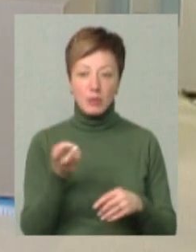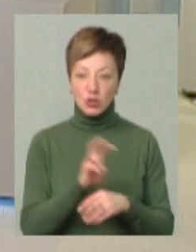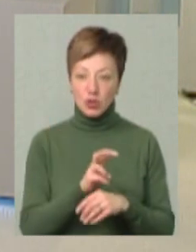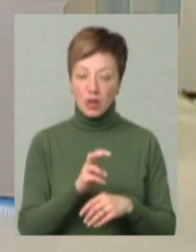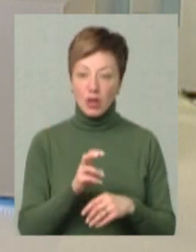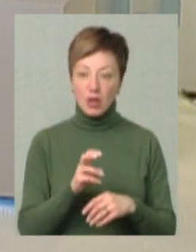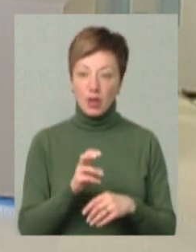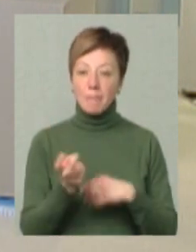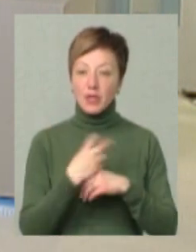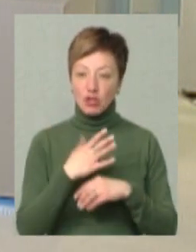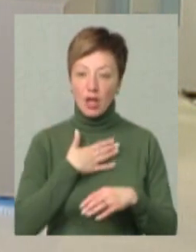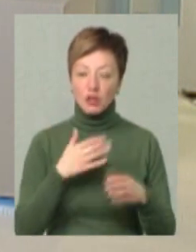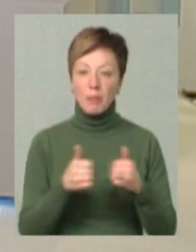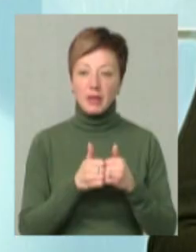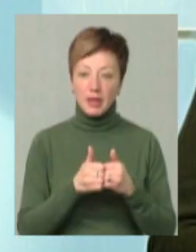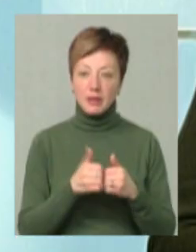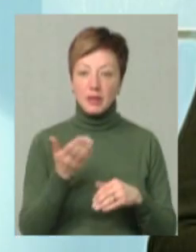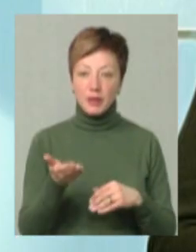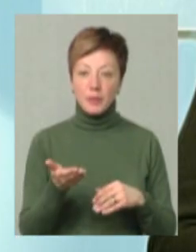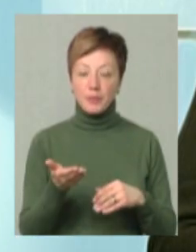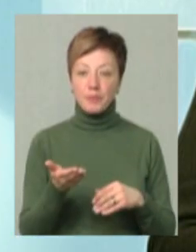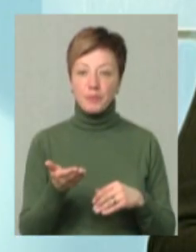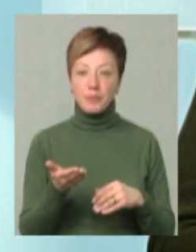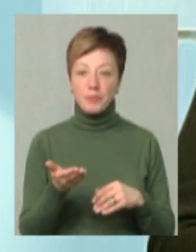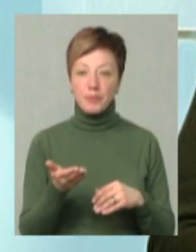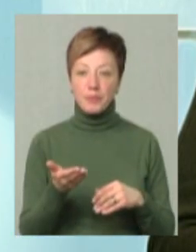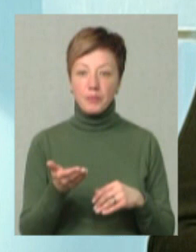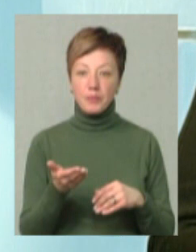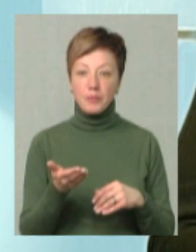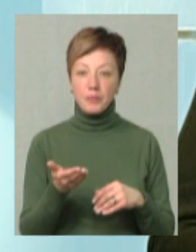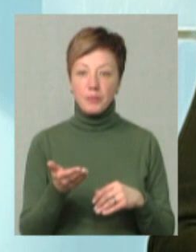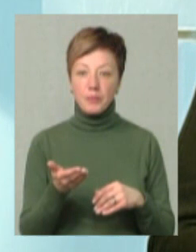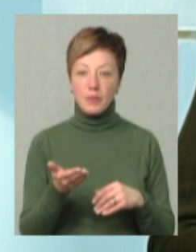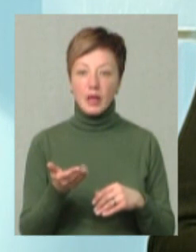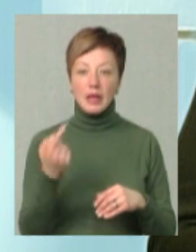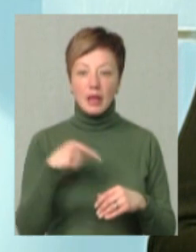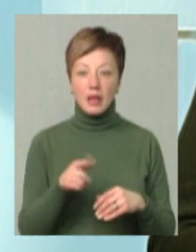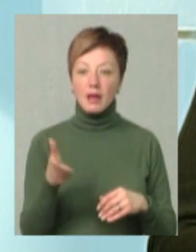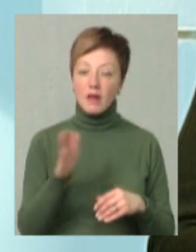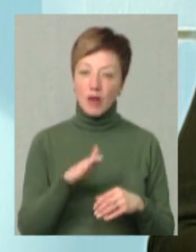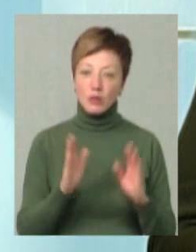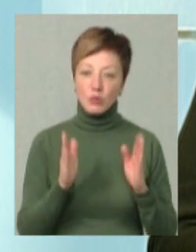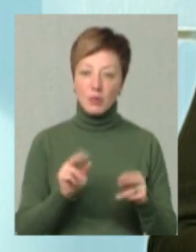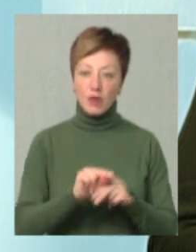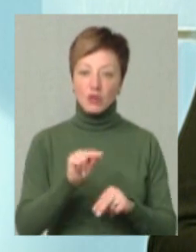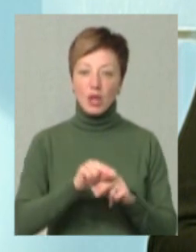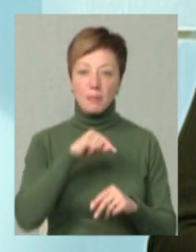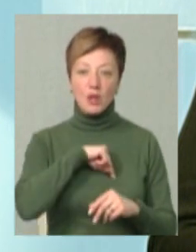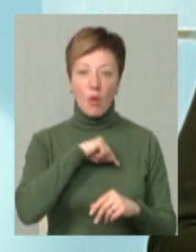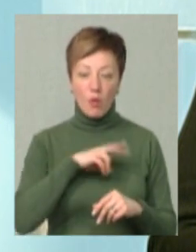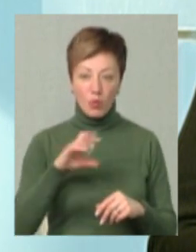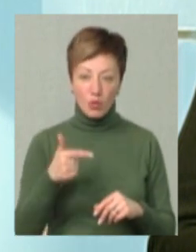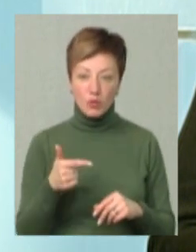до нас наші партнери, Станіслав Куценко і його команда, це те, що а давайте ми будемо навчати